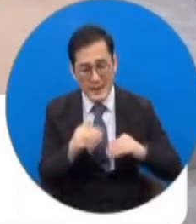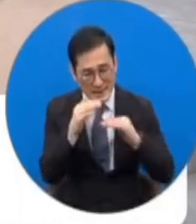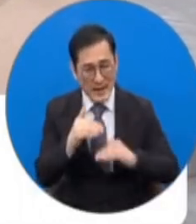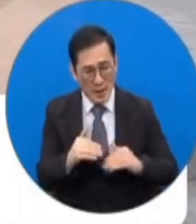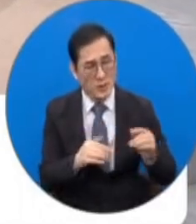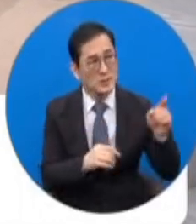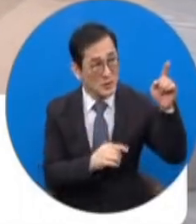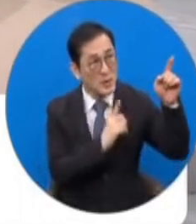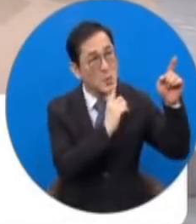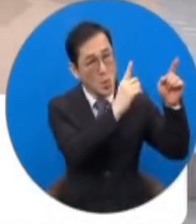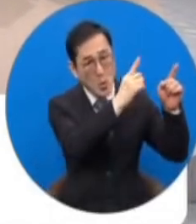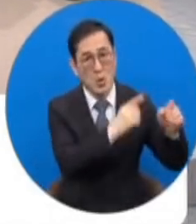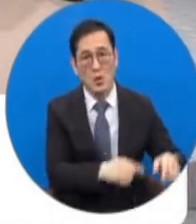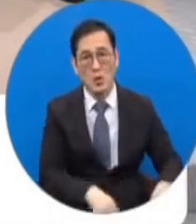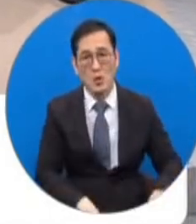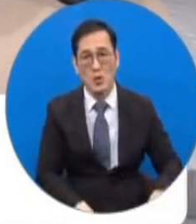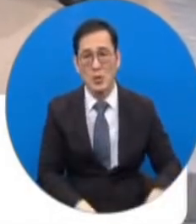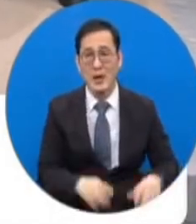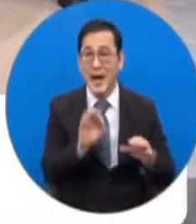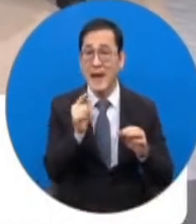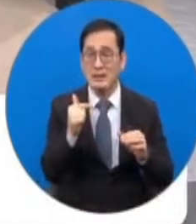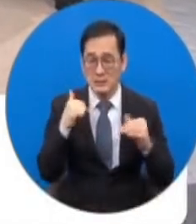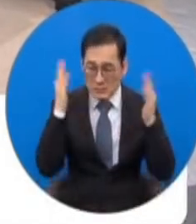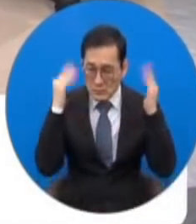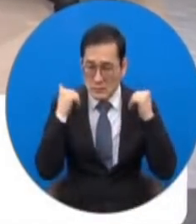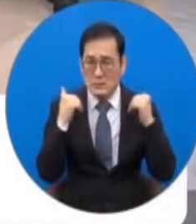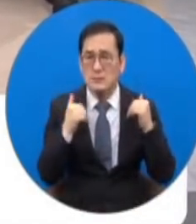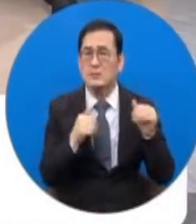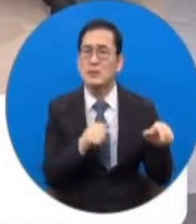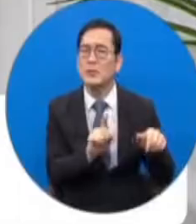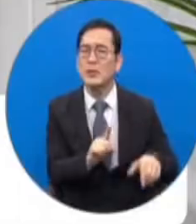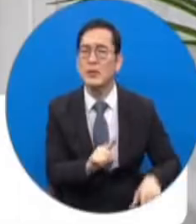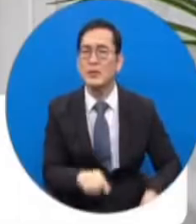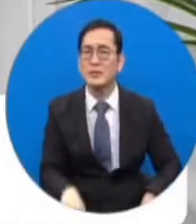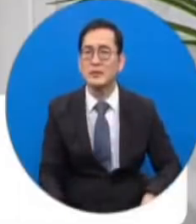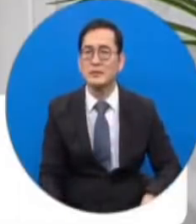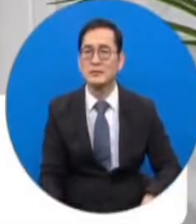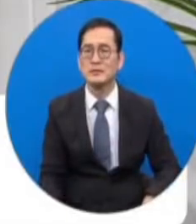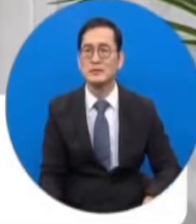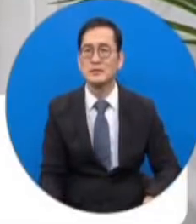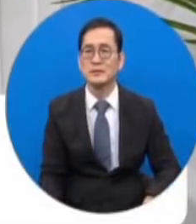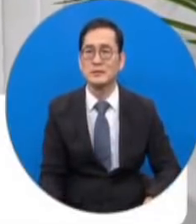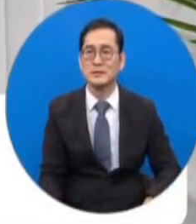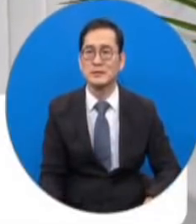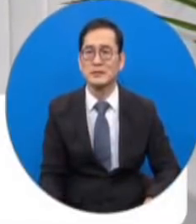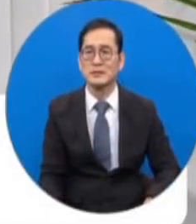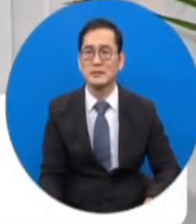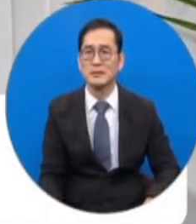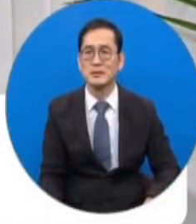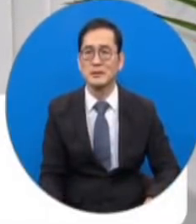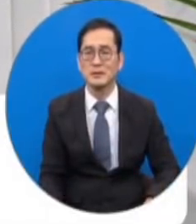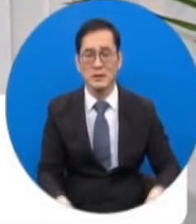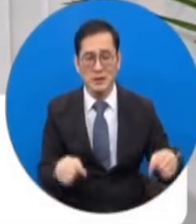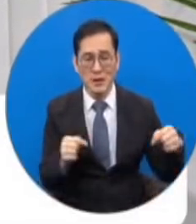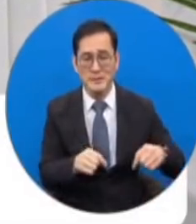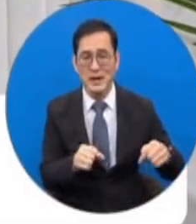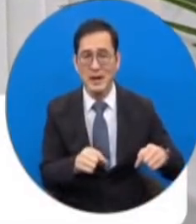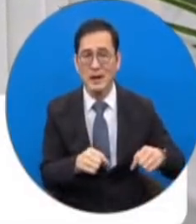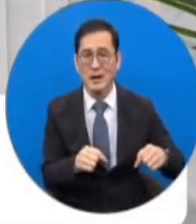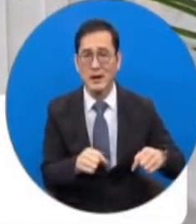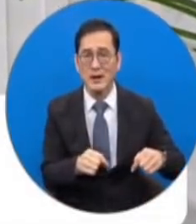받았다고 하니까 많이 말이 지도안 거죠 내가 말하는 것은 협 쓴건 이전 제일 안 되면 그 설명할 수가 없죠 그러면